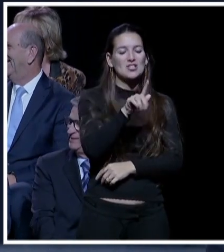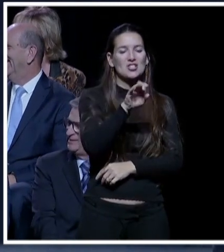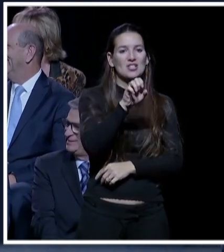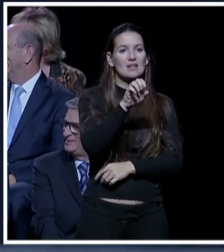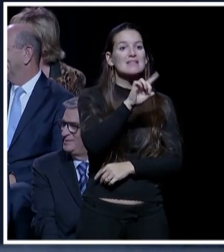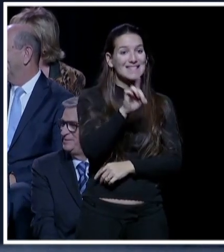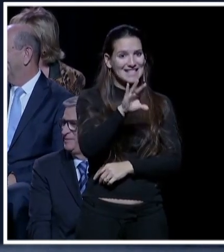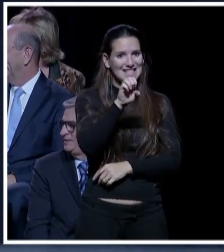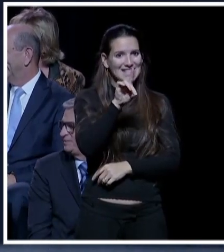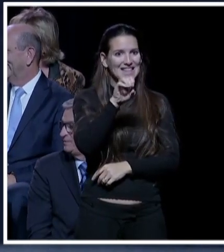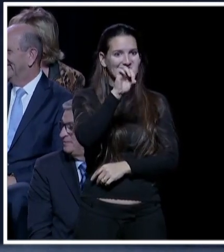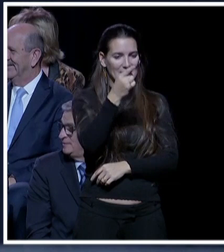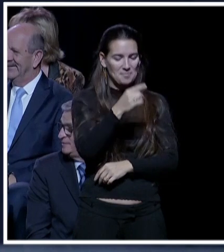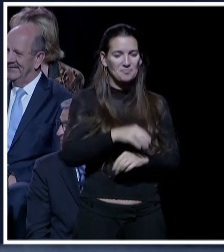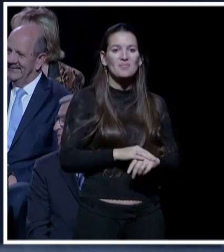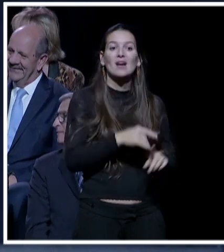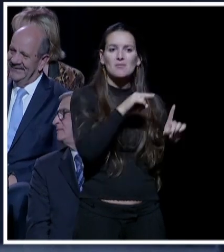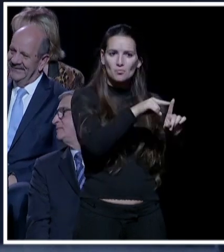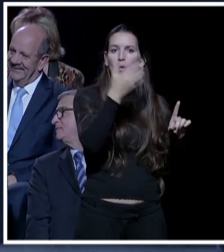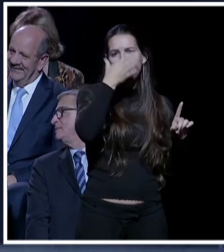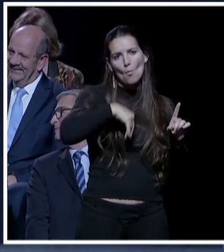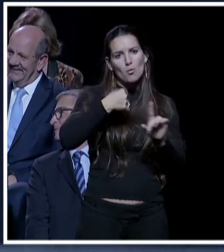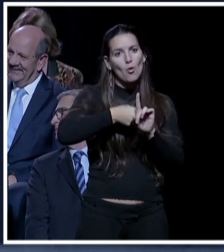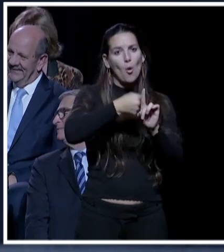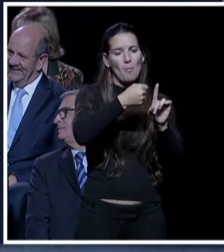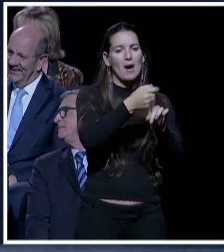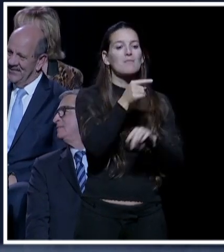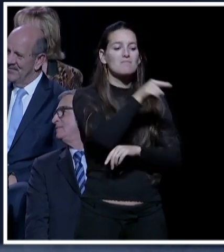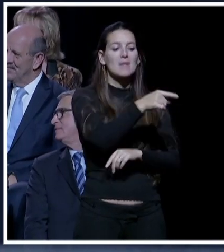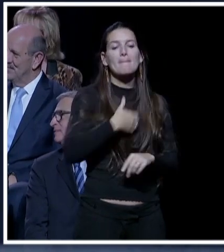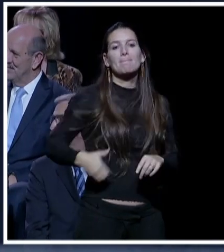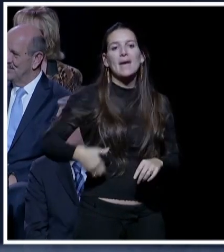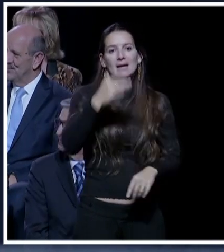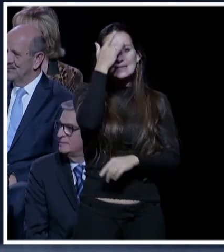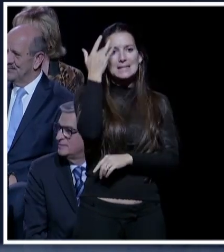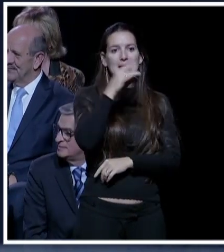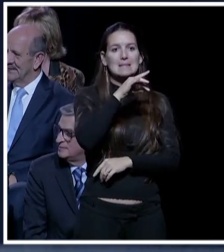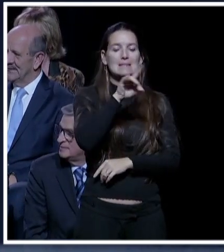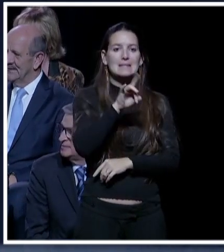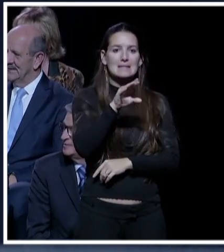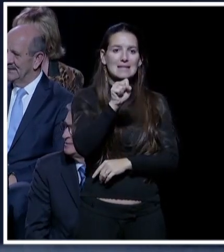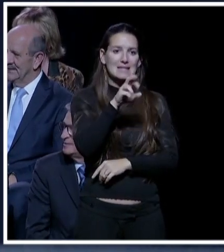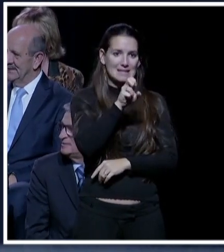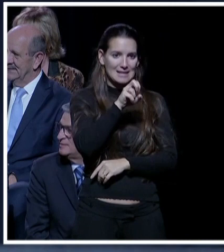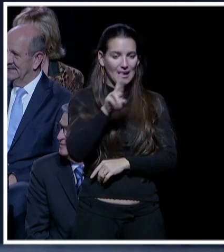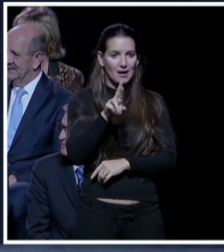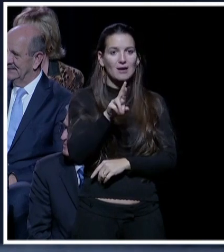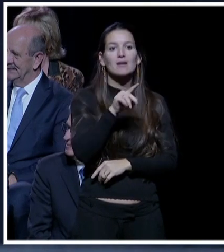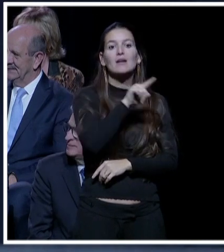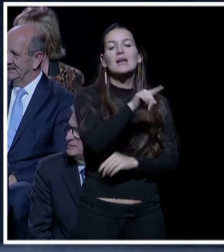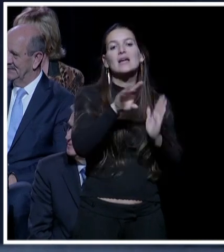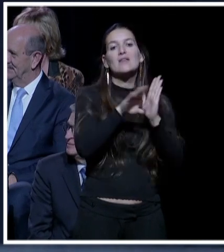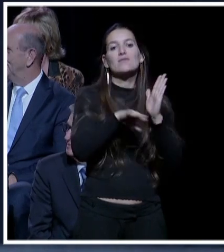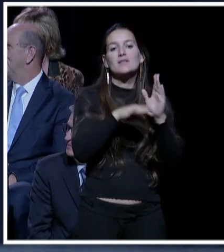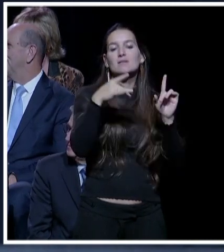Christian Zédé, donc, qui a mené aussi un beau combat qu'il a gagné. Il est maire de Saint-Césaire-sur-Siagne, vice-président de la communauté d'agglomération du